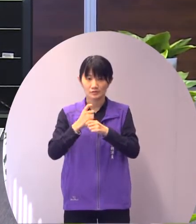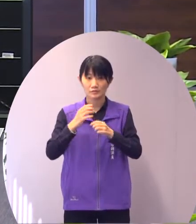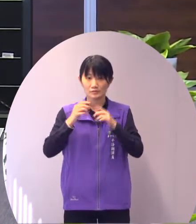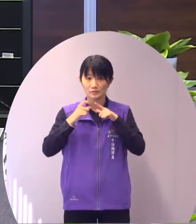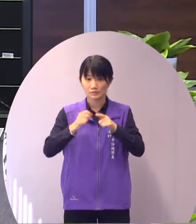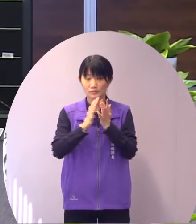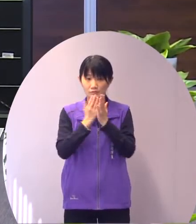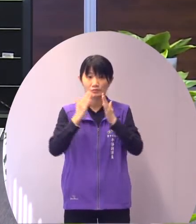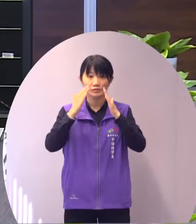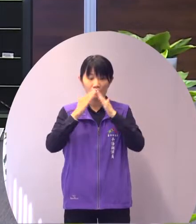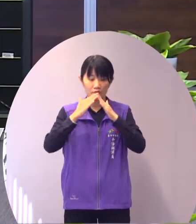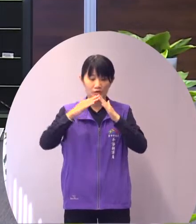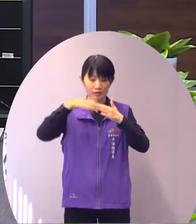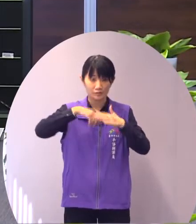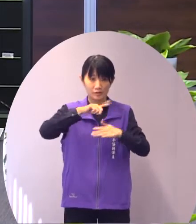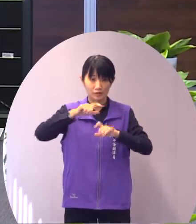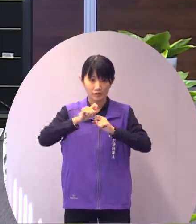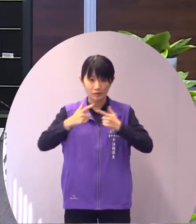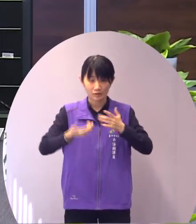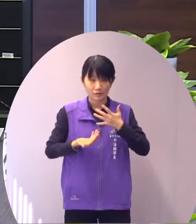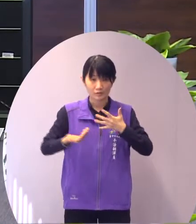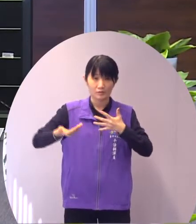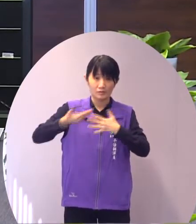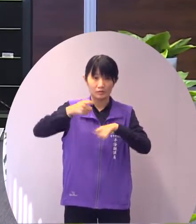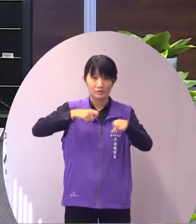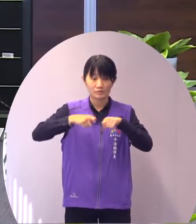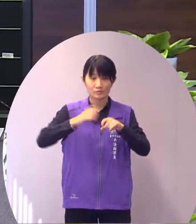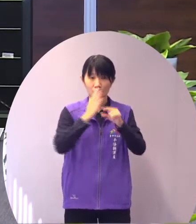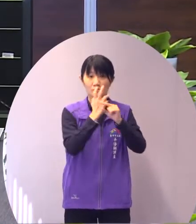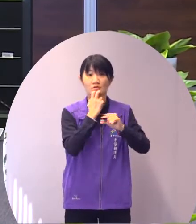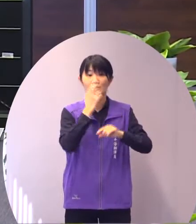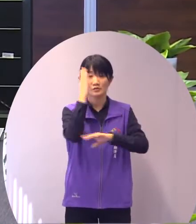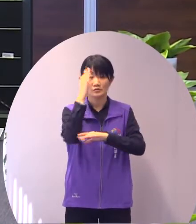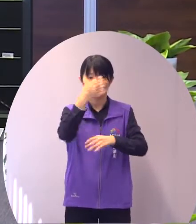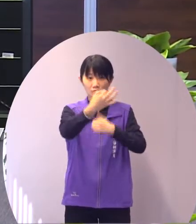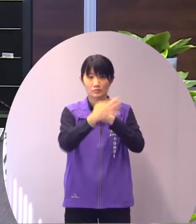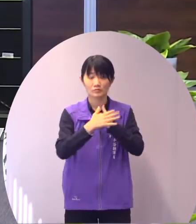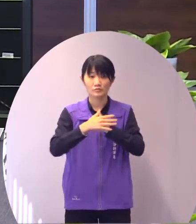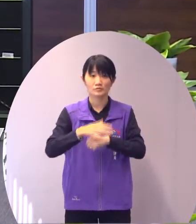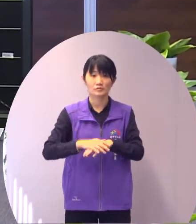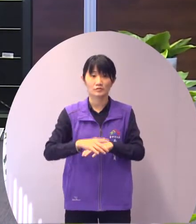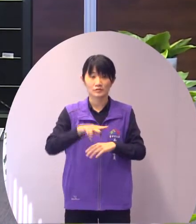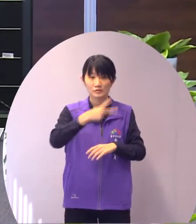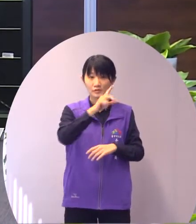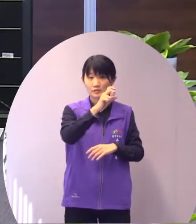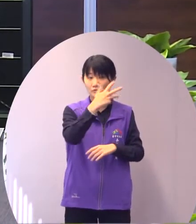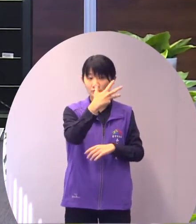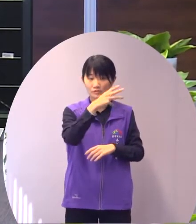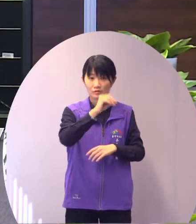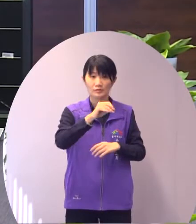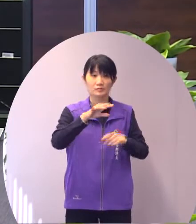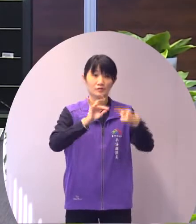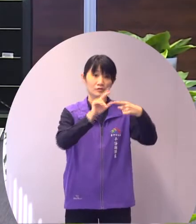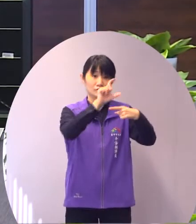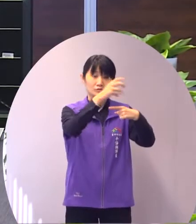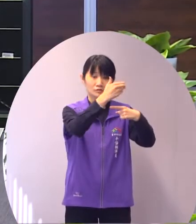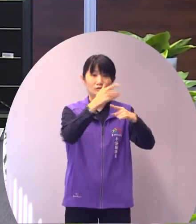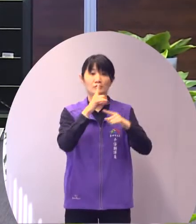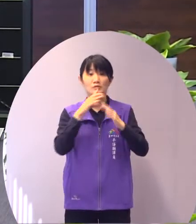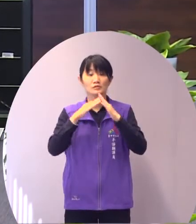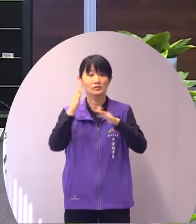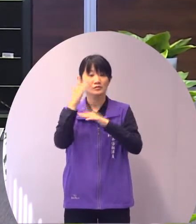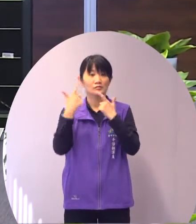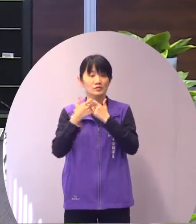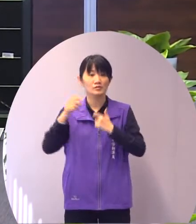阅读设备升级实施计划，其中中央补助款238,000元，比例69%，本府配合